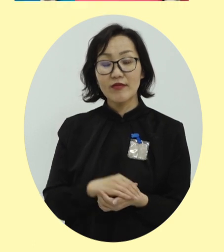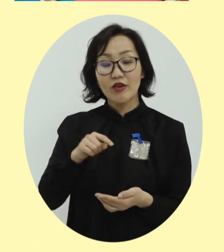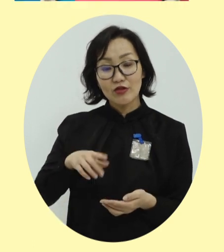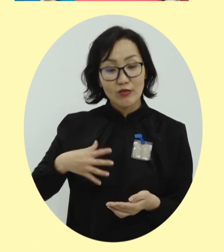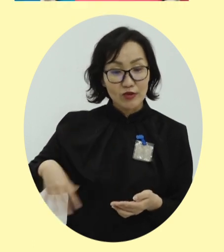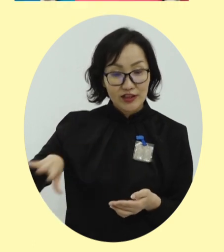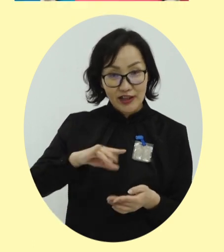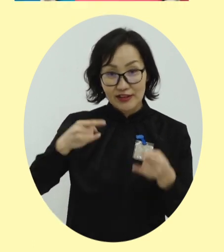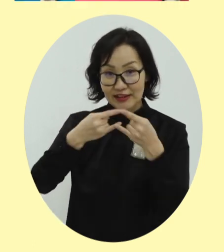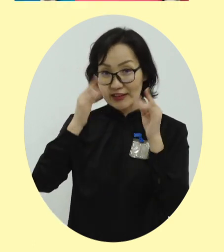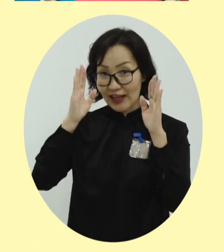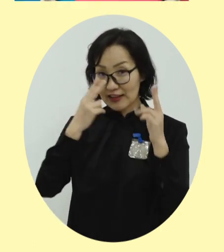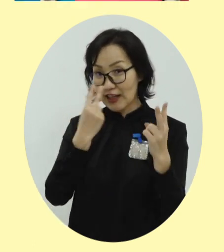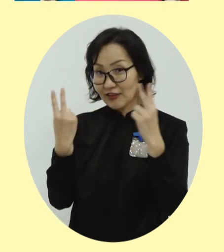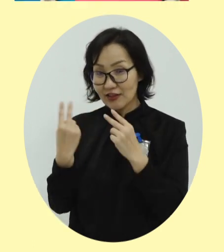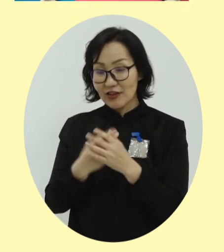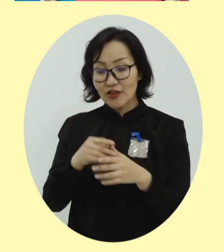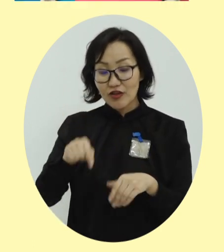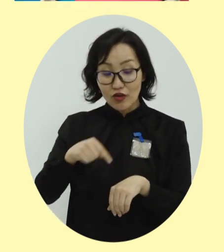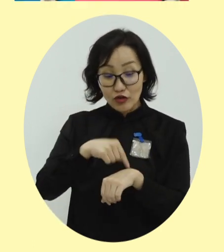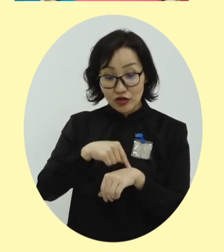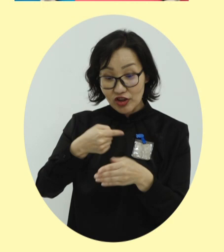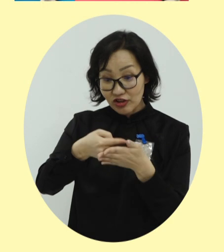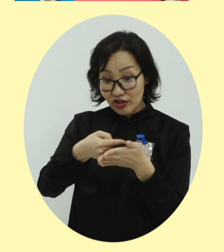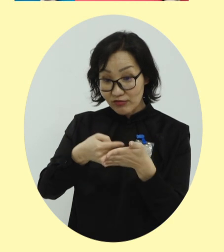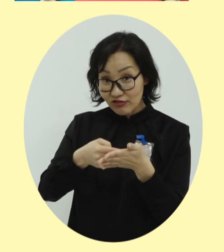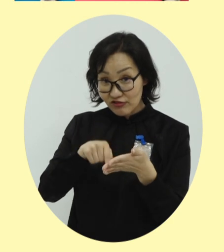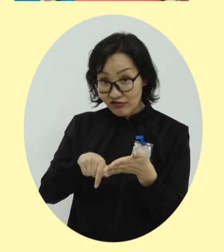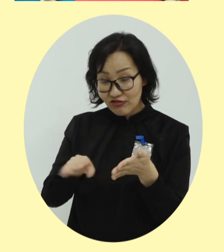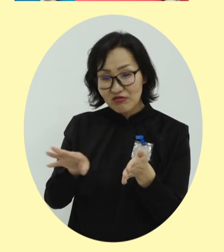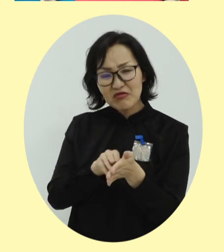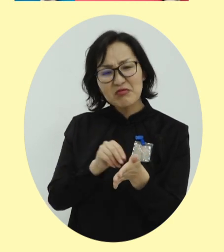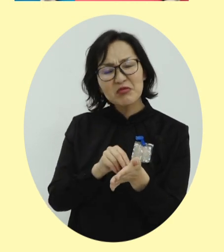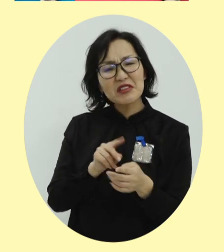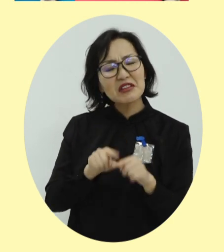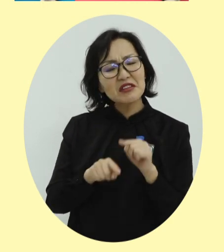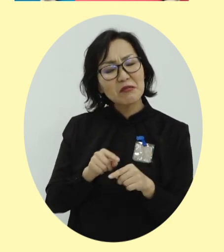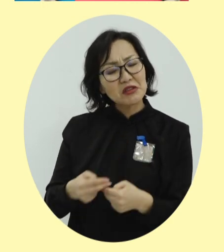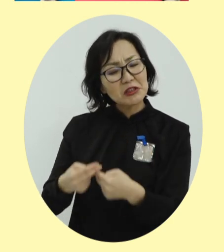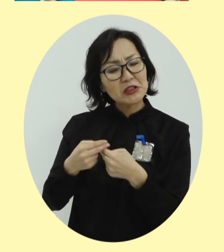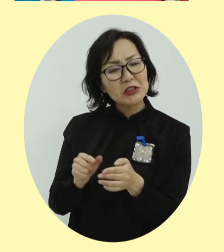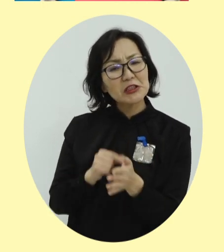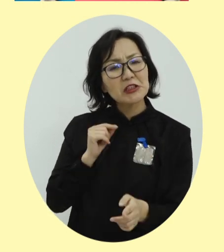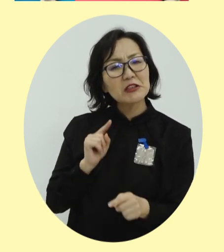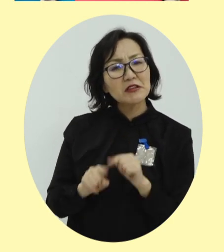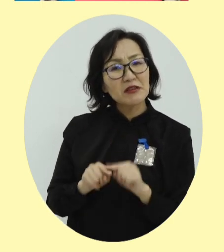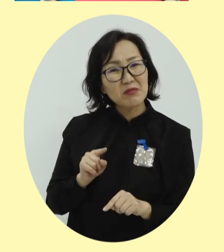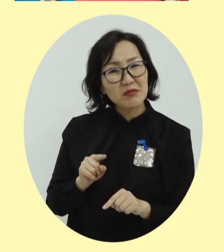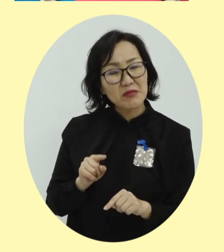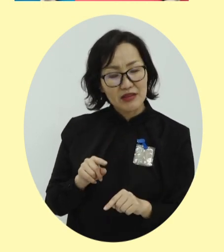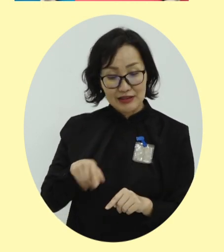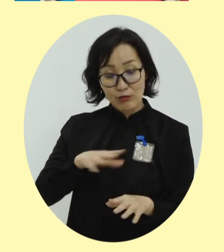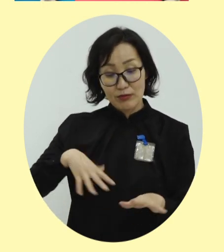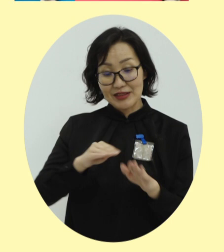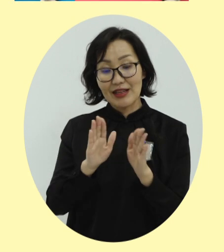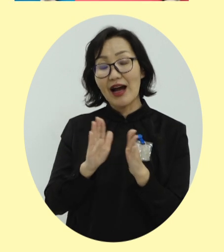За, одоо бүгдээрээ дэлгэцэнд анхаарлаа хандуулаарай. Өдрийн тэмдэглэл хөтлөх нь ямар ач тустай вэ? Та бүхэн